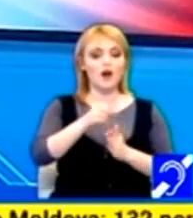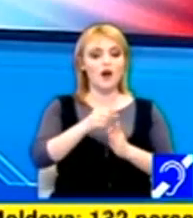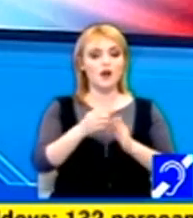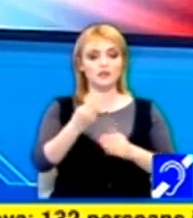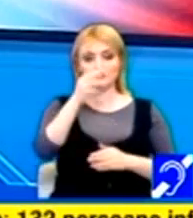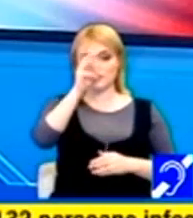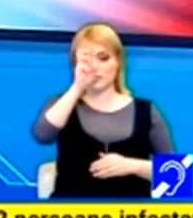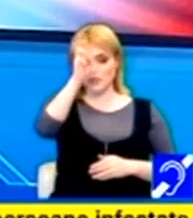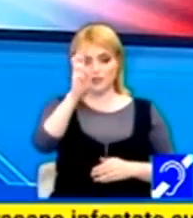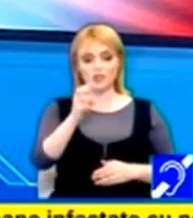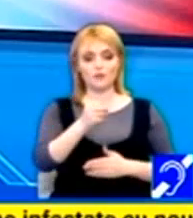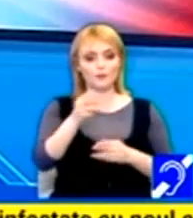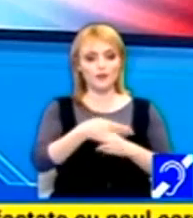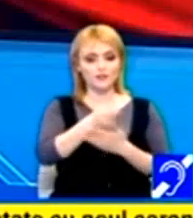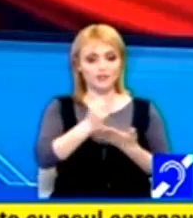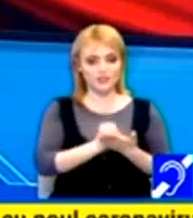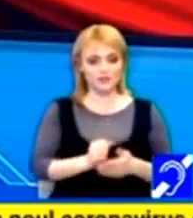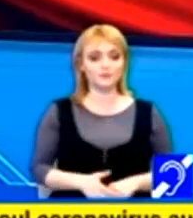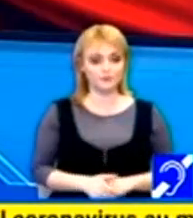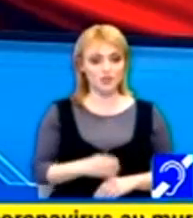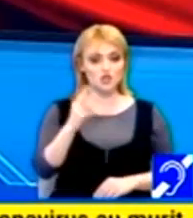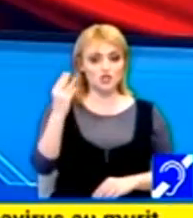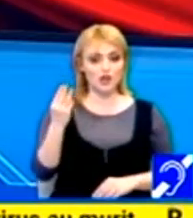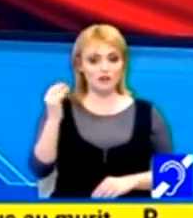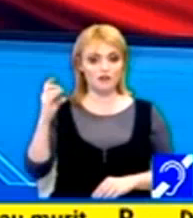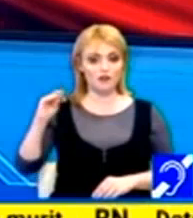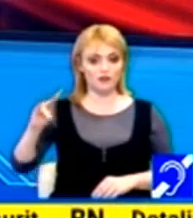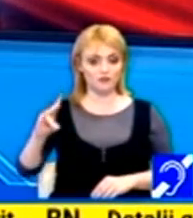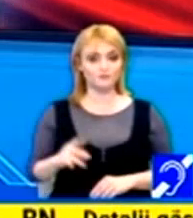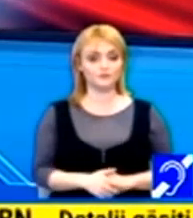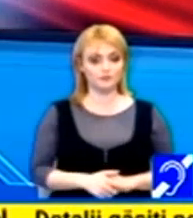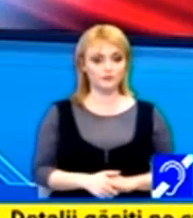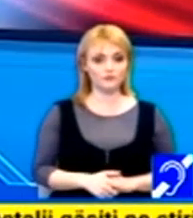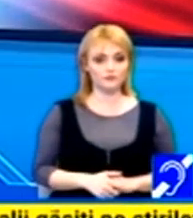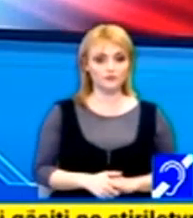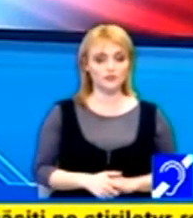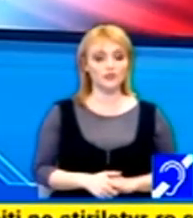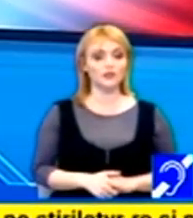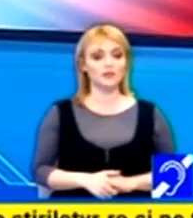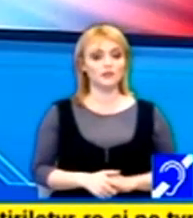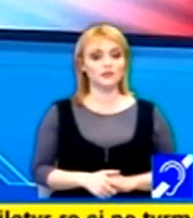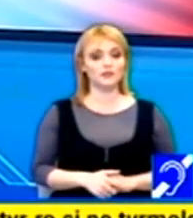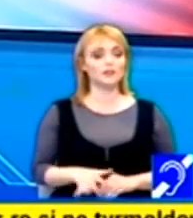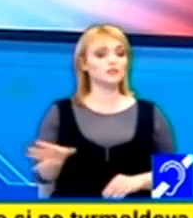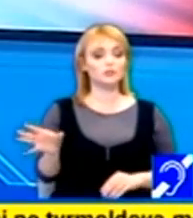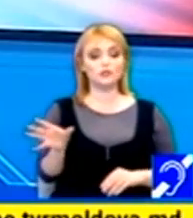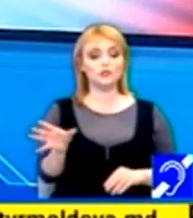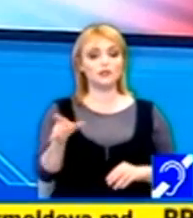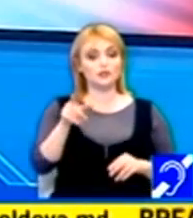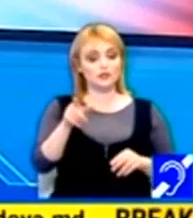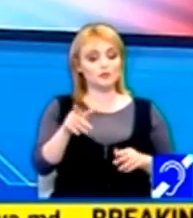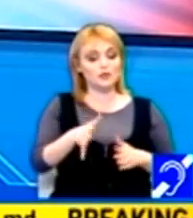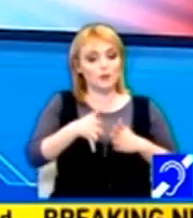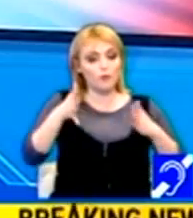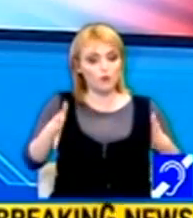9-lea stat după suprafața teritoriului, dar și al 7-lea stat după numărul populației dintre toate țările membre